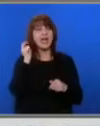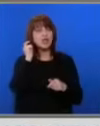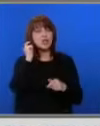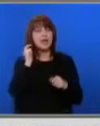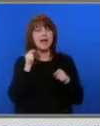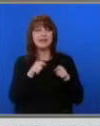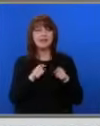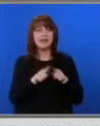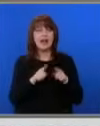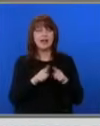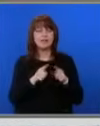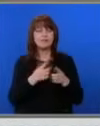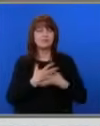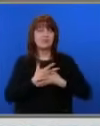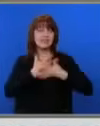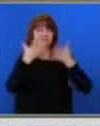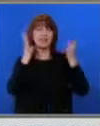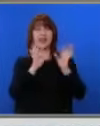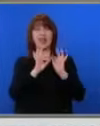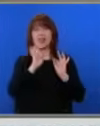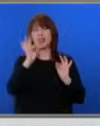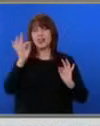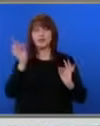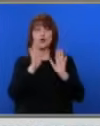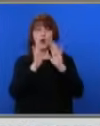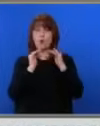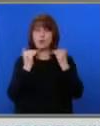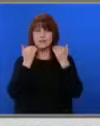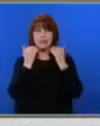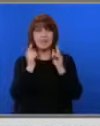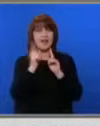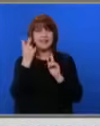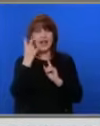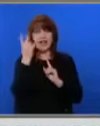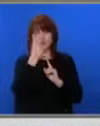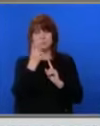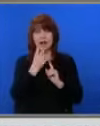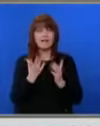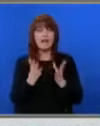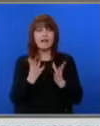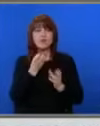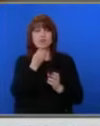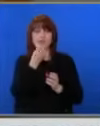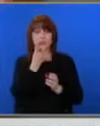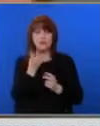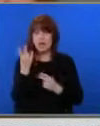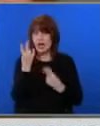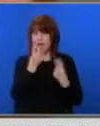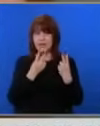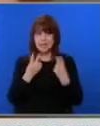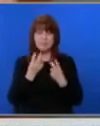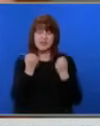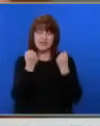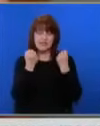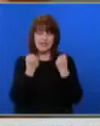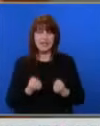Тя е като светъл лъч. Усмихва си се. Не е осъзнала какво се е случило. Разбира се,